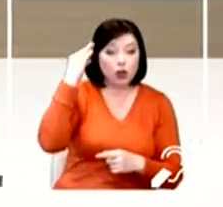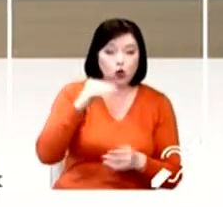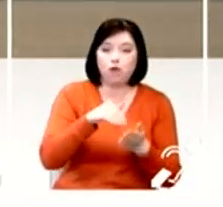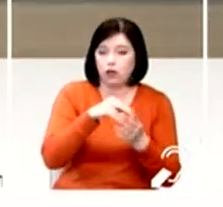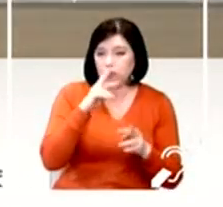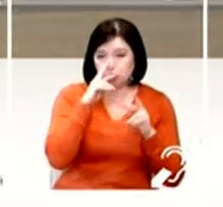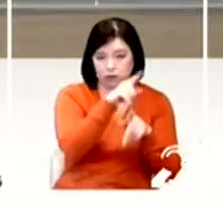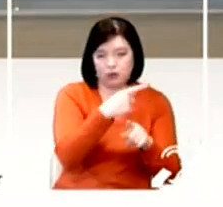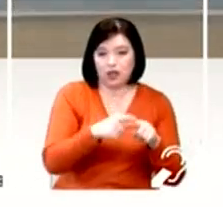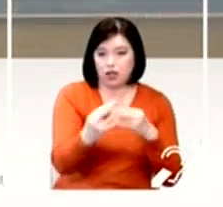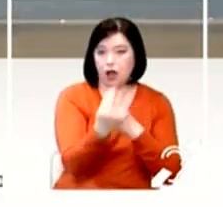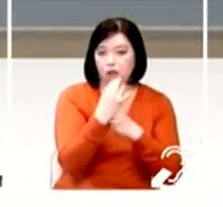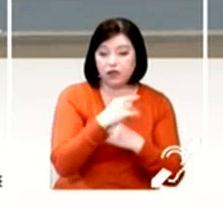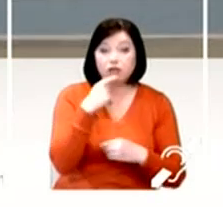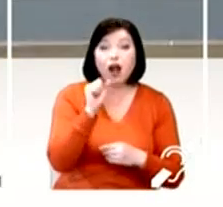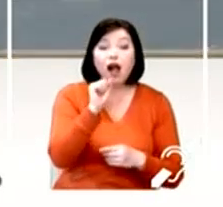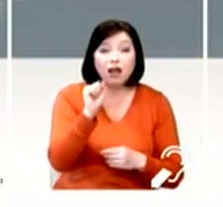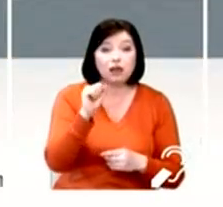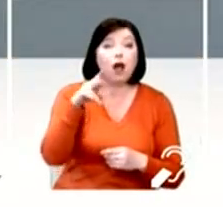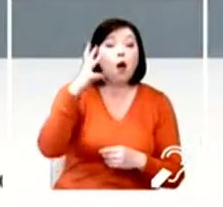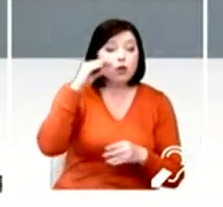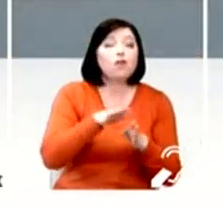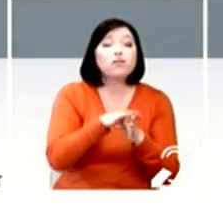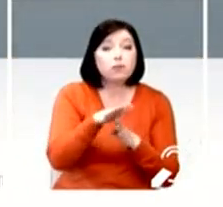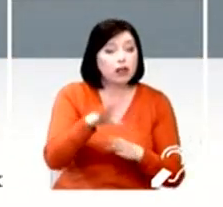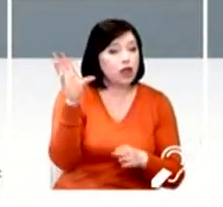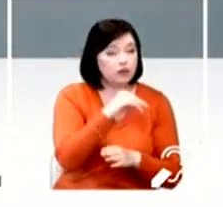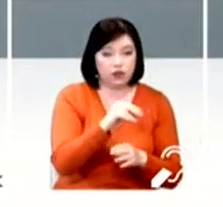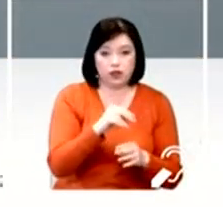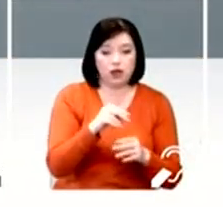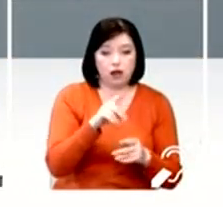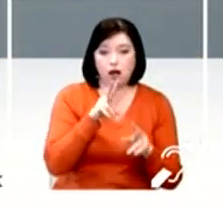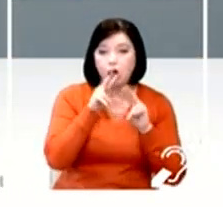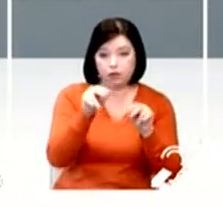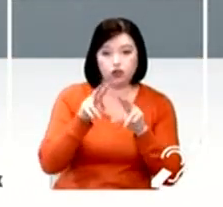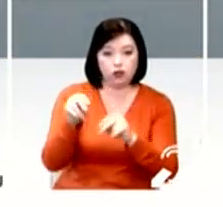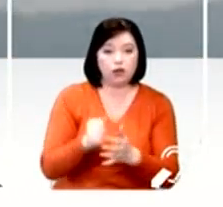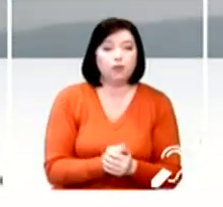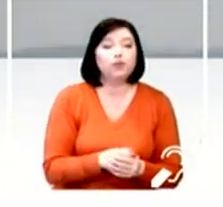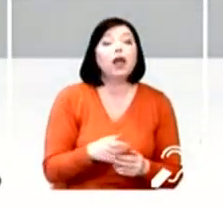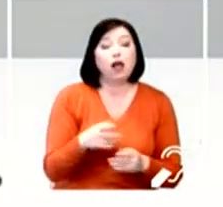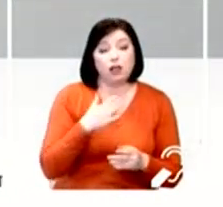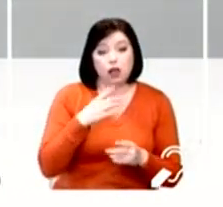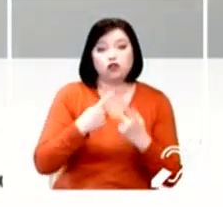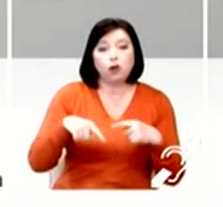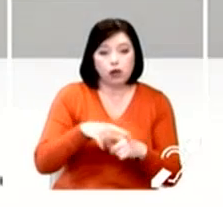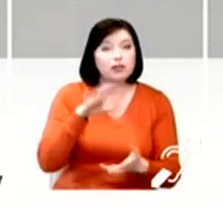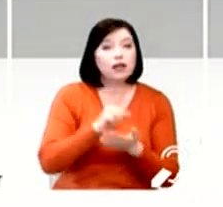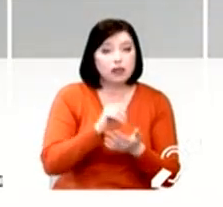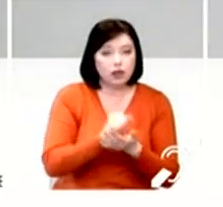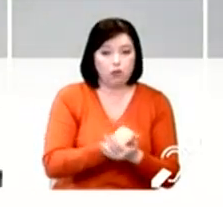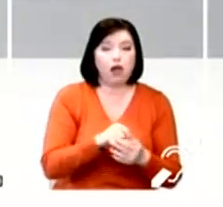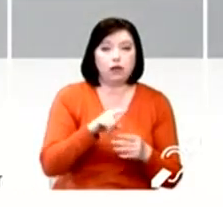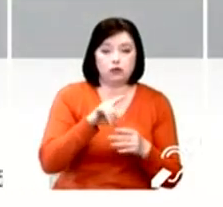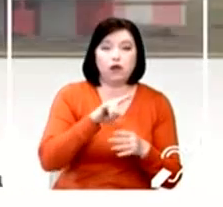resping acuzațiile și susțin că Air Moldova își îndeplinește toate obligațiunile. Compania aeriană Air Moldova este preocupată de